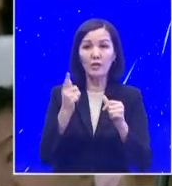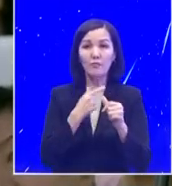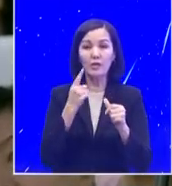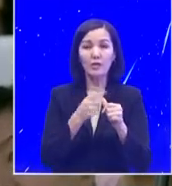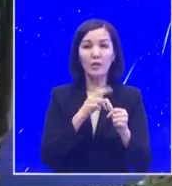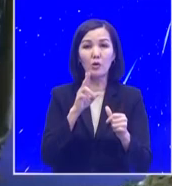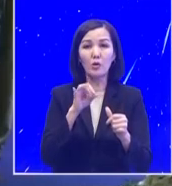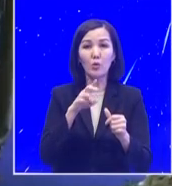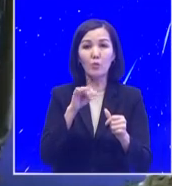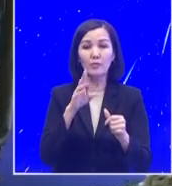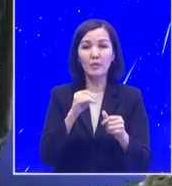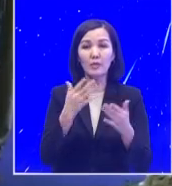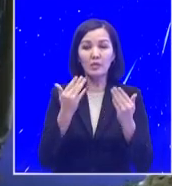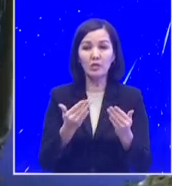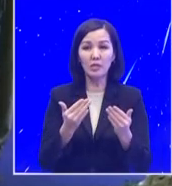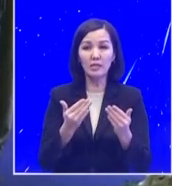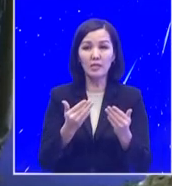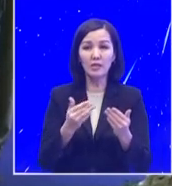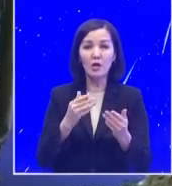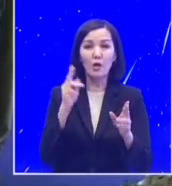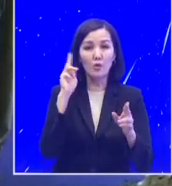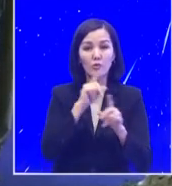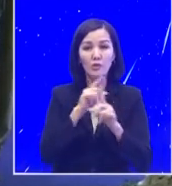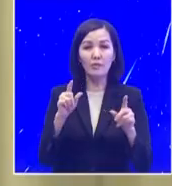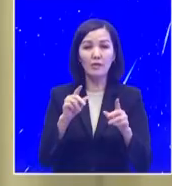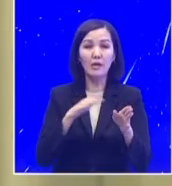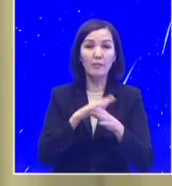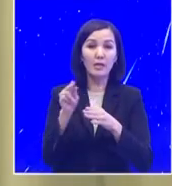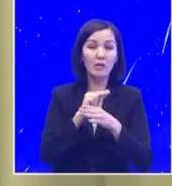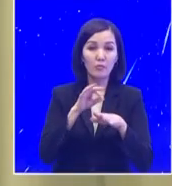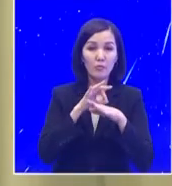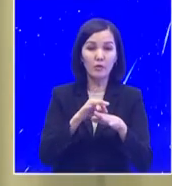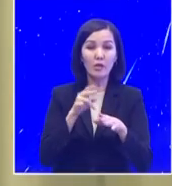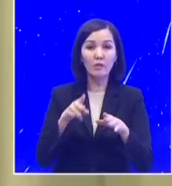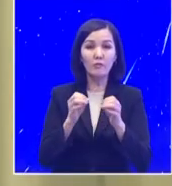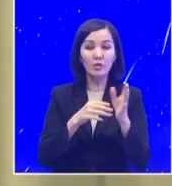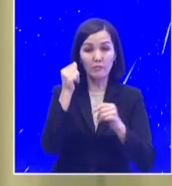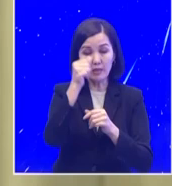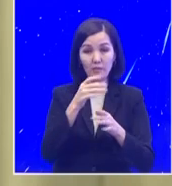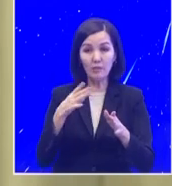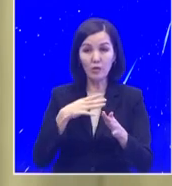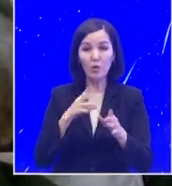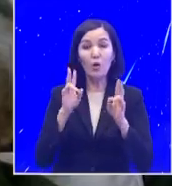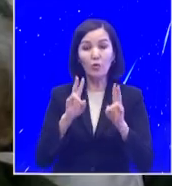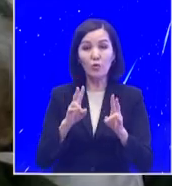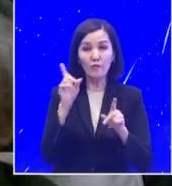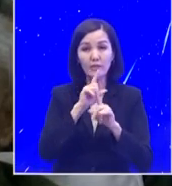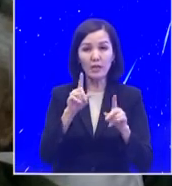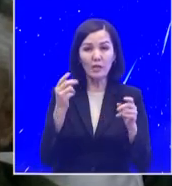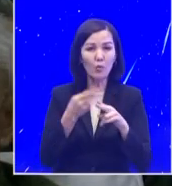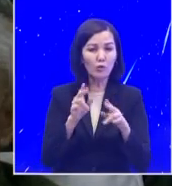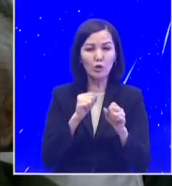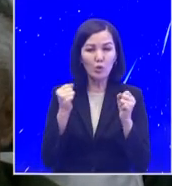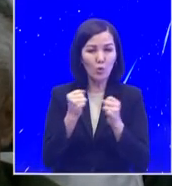Надежды Крупской. Как сетуют они, учебное заведение прошло капитальный ремонт в 2017 году. Но в здании очень